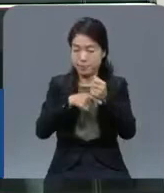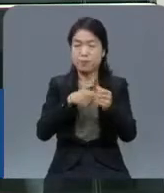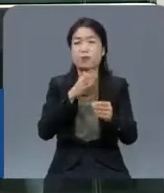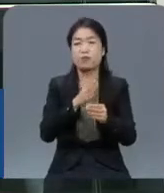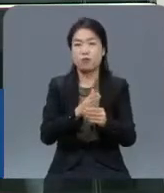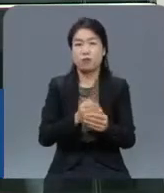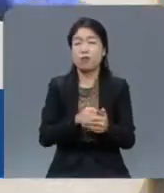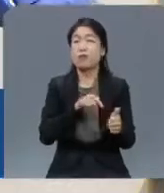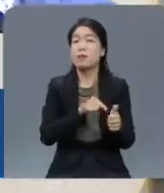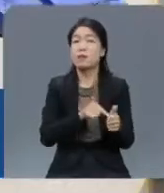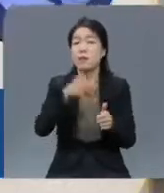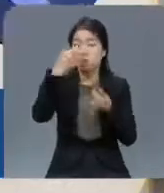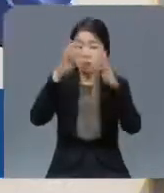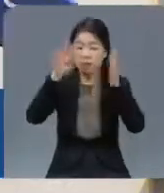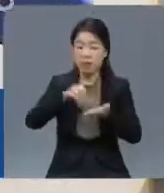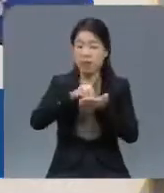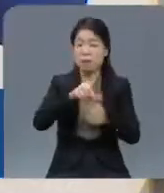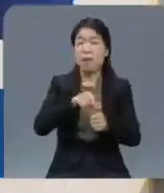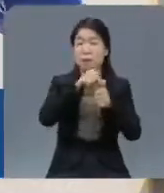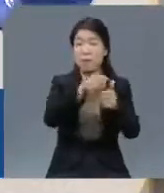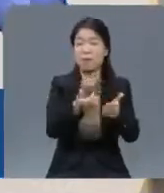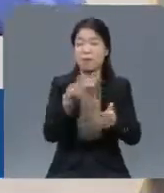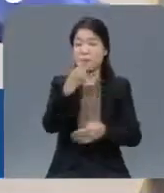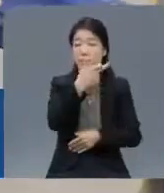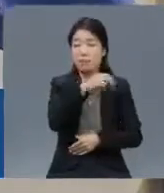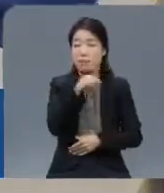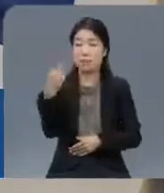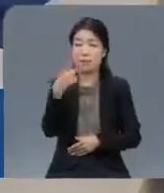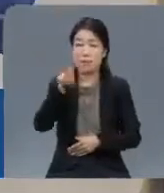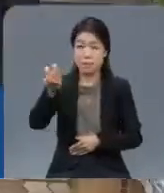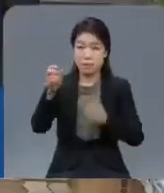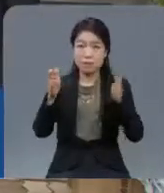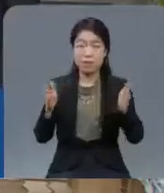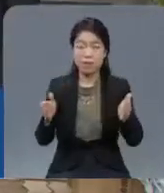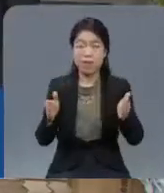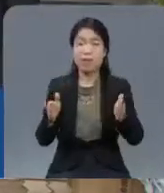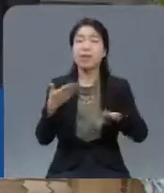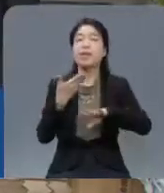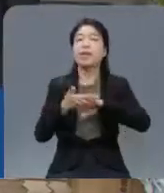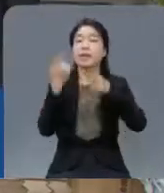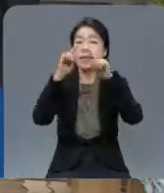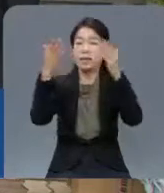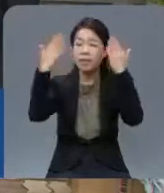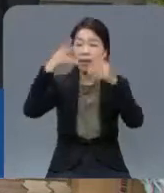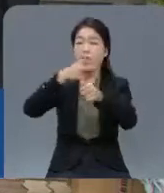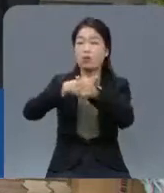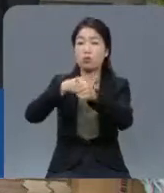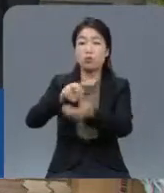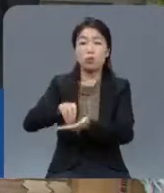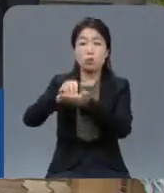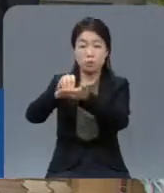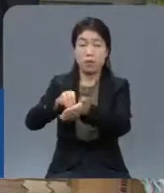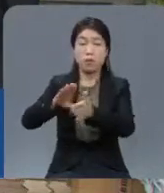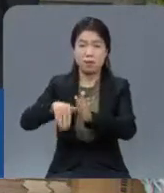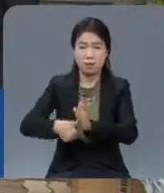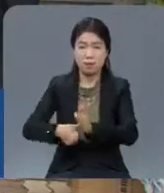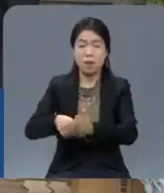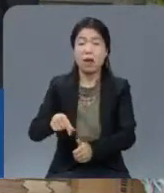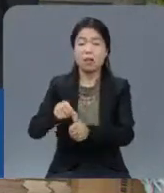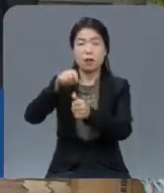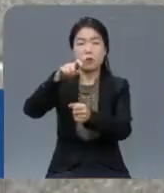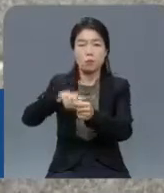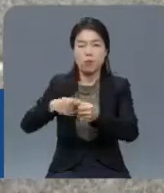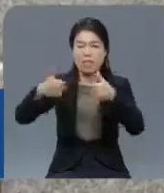교수는 조선대 임용되기 전 2017년부터 2020년 사이 타 대학의 교원으로 재직하면서 채용을